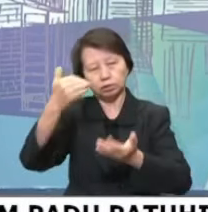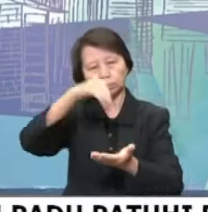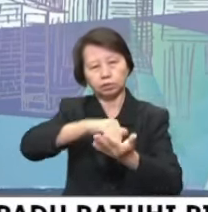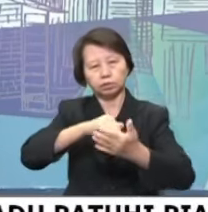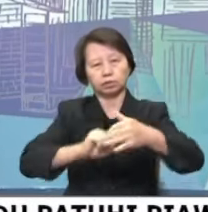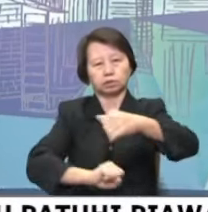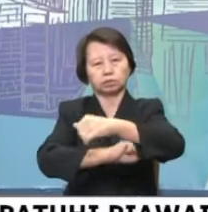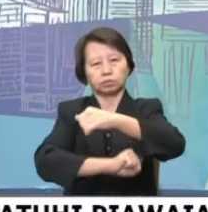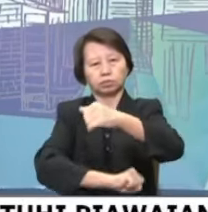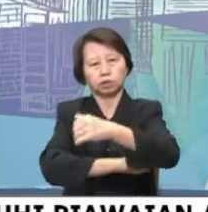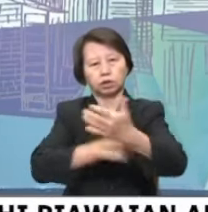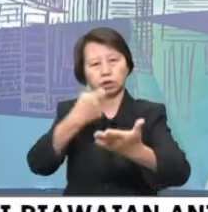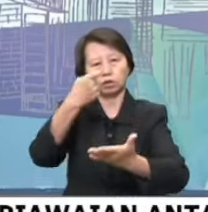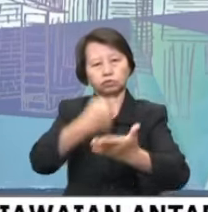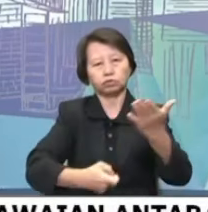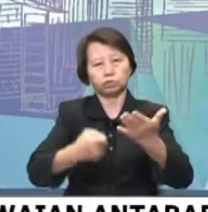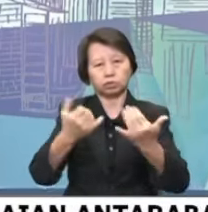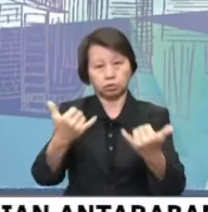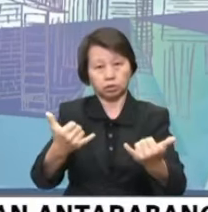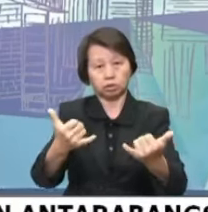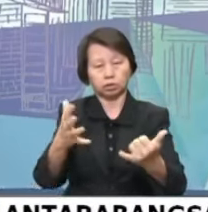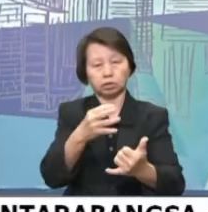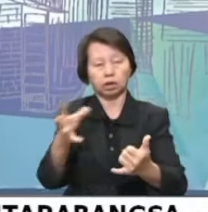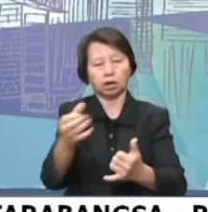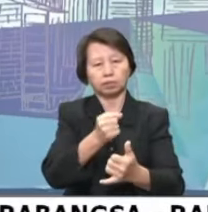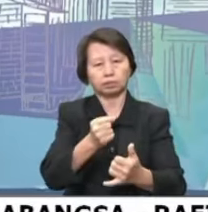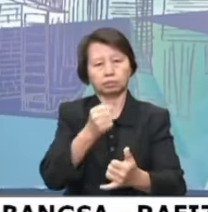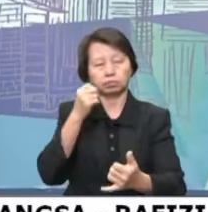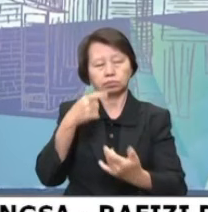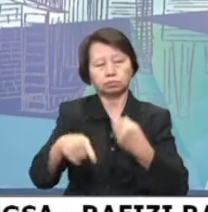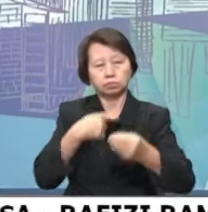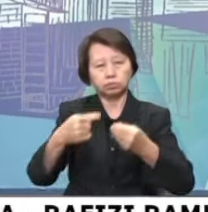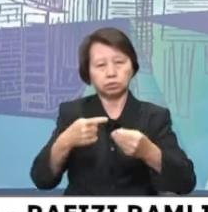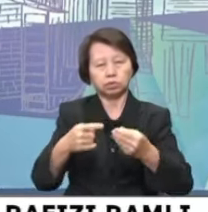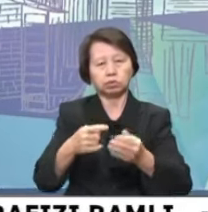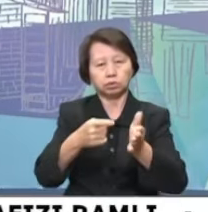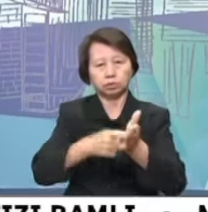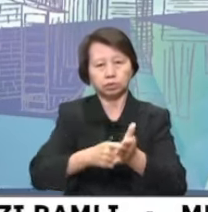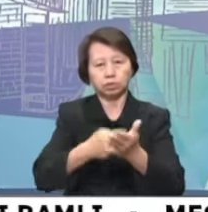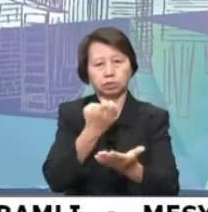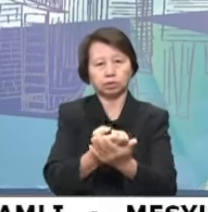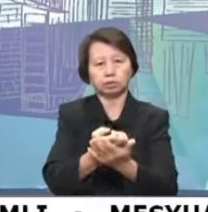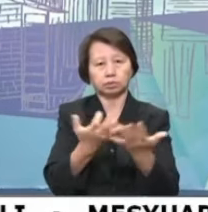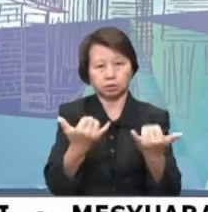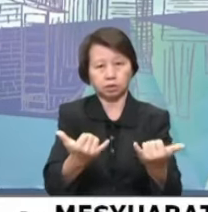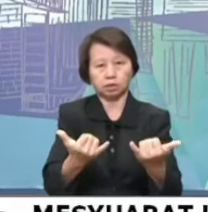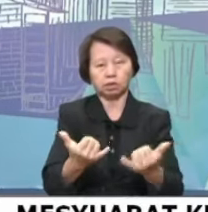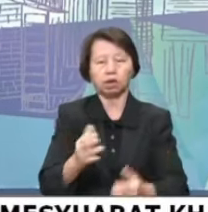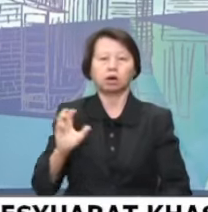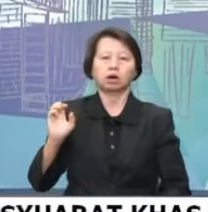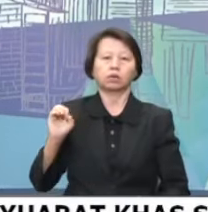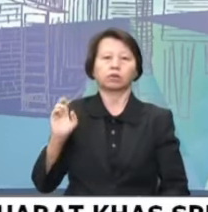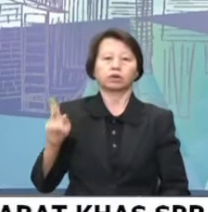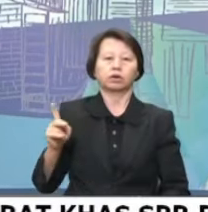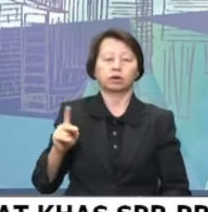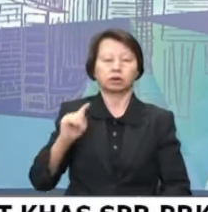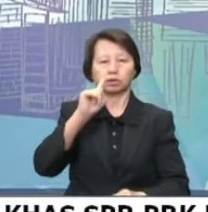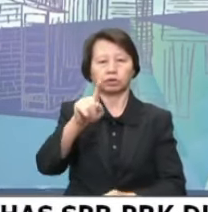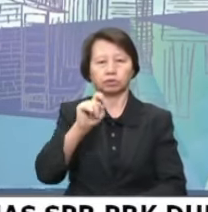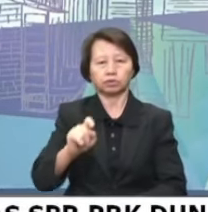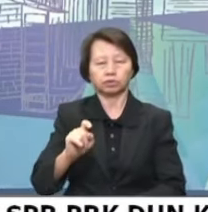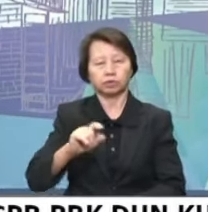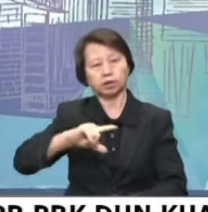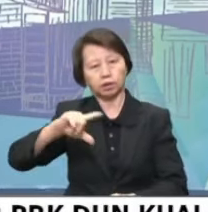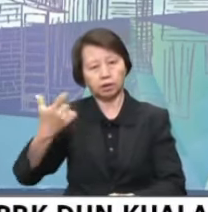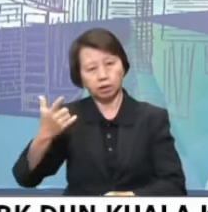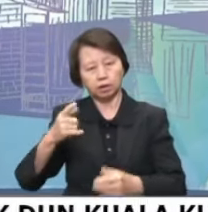struktur pucukaian semasa dengan mengambil kira keperluan perubahan ekonomi semasa. Baik saudara, antara soalan lain yang akan